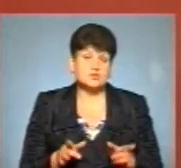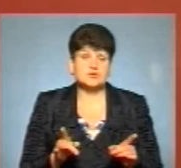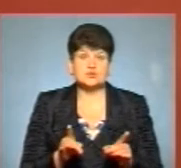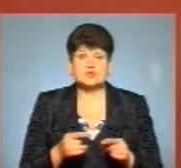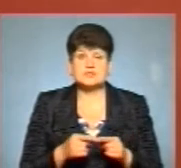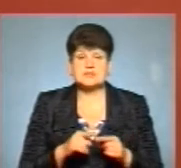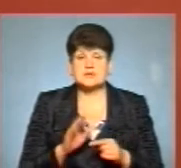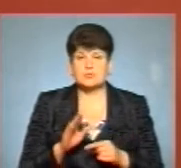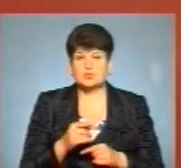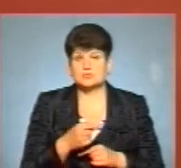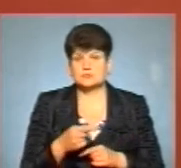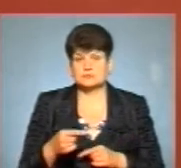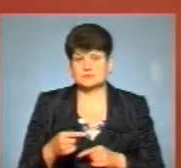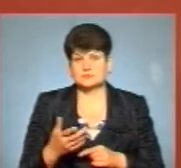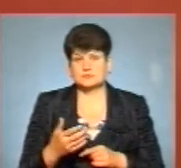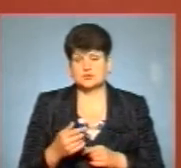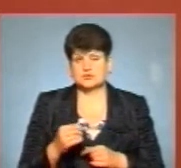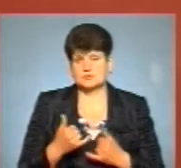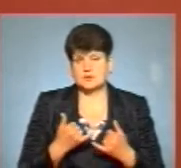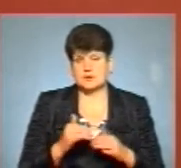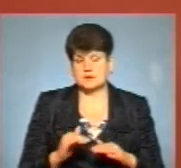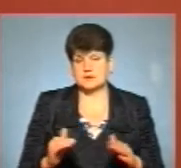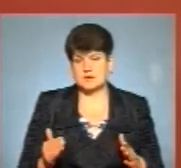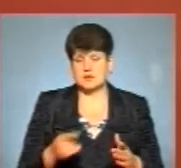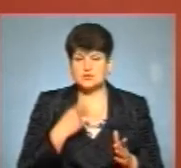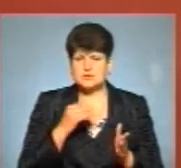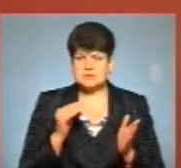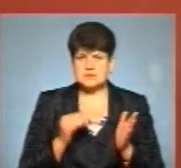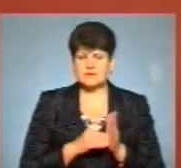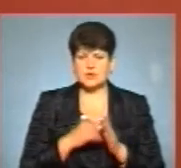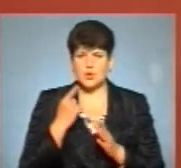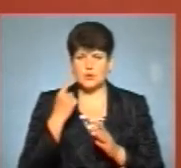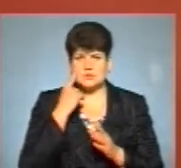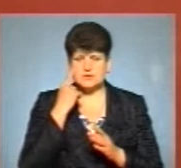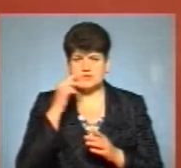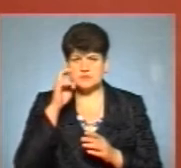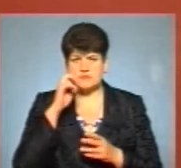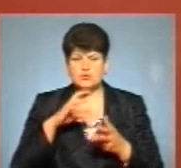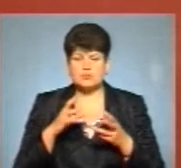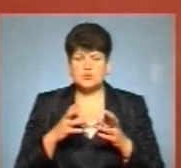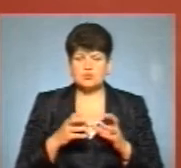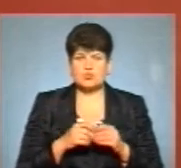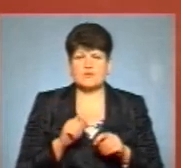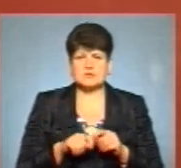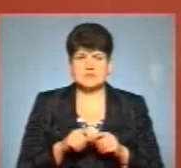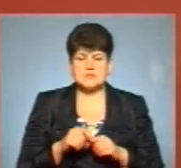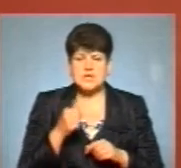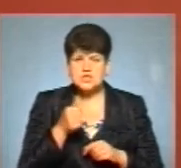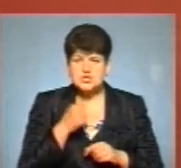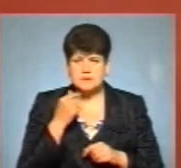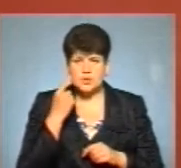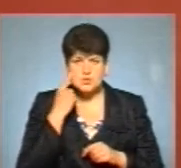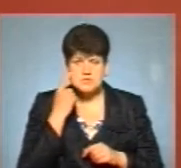буде негативно для дітей. Якщо ставити оцінку за державну підсумкову атестацію за річними оцінками, ну,